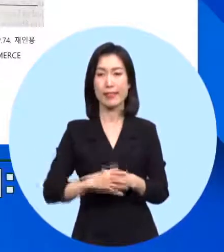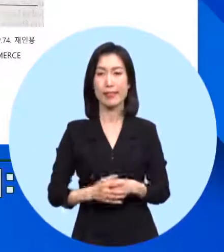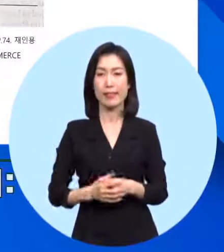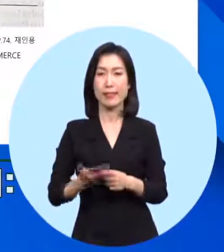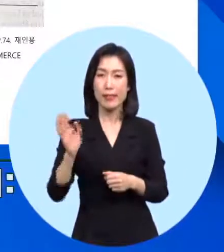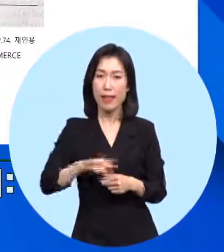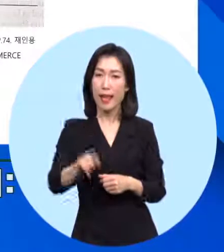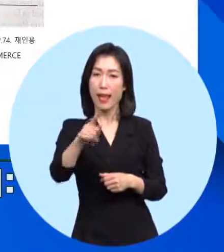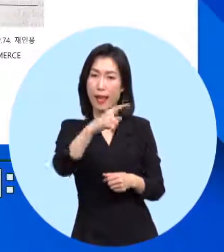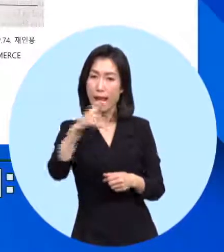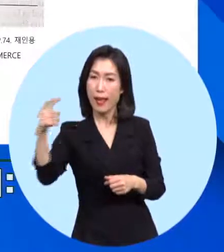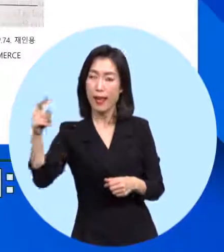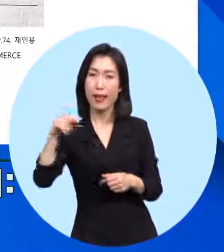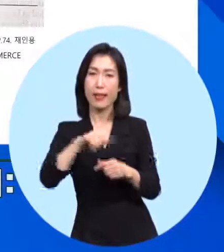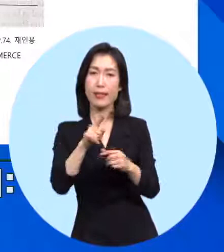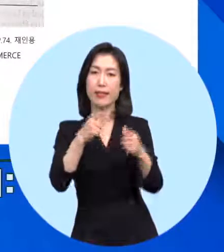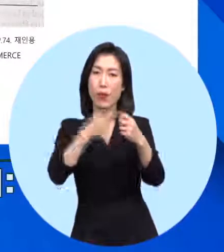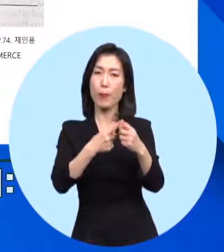기사의 첫 문장을